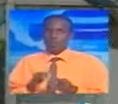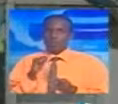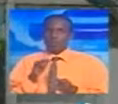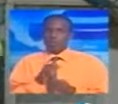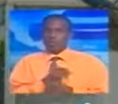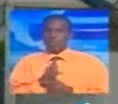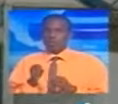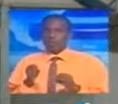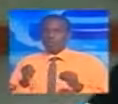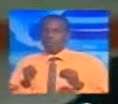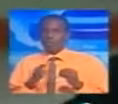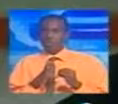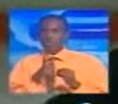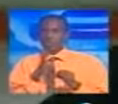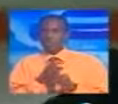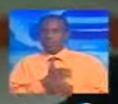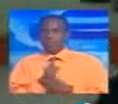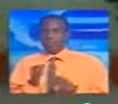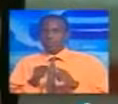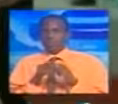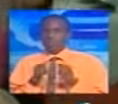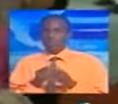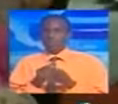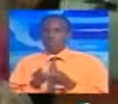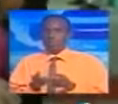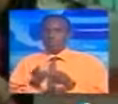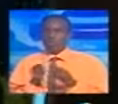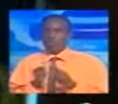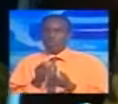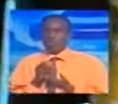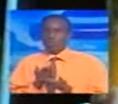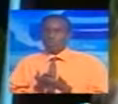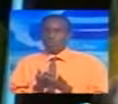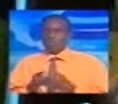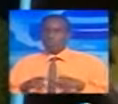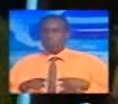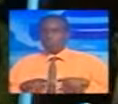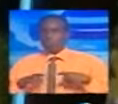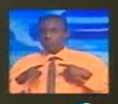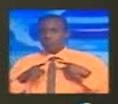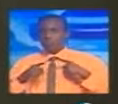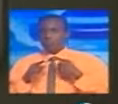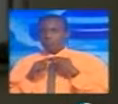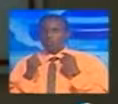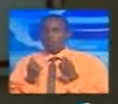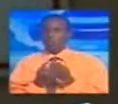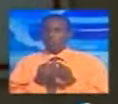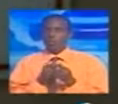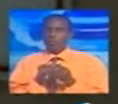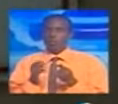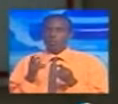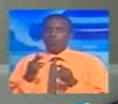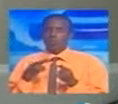service de radiologie et de scanner de pointe qui œuvre au maintien de la bonne santé de la population djiboutienne et en particulier les habitants de la commune de